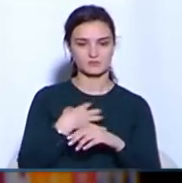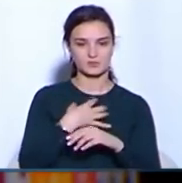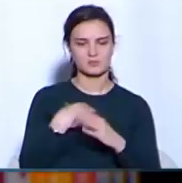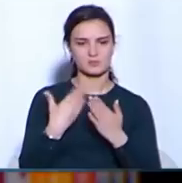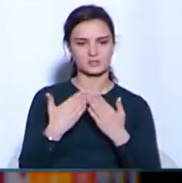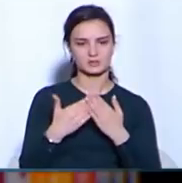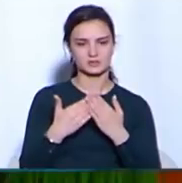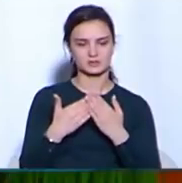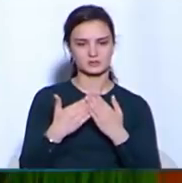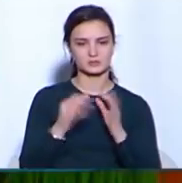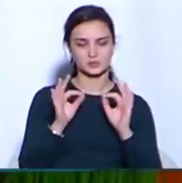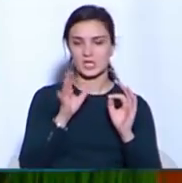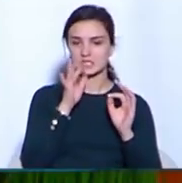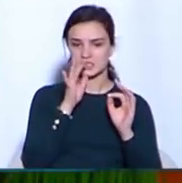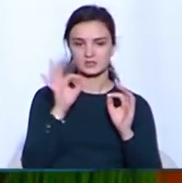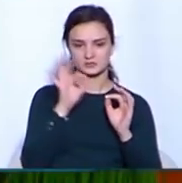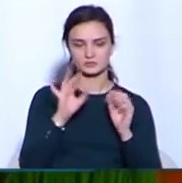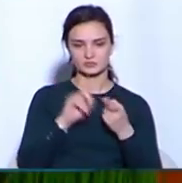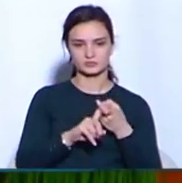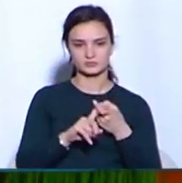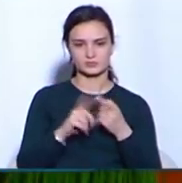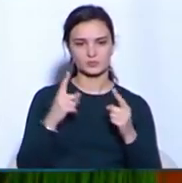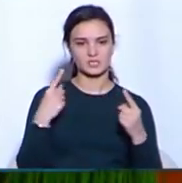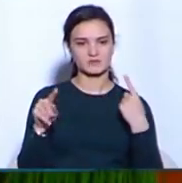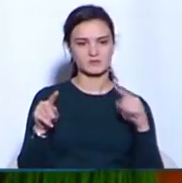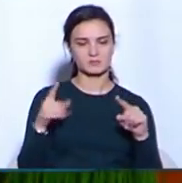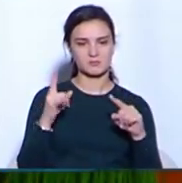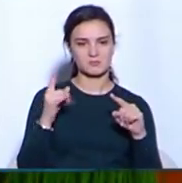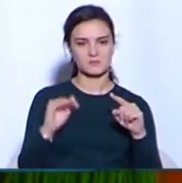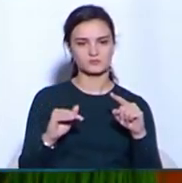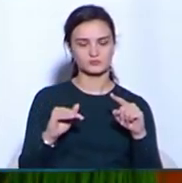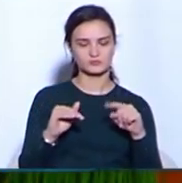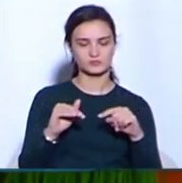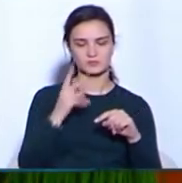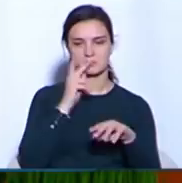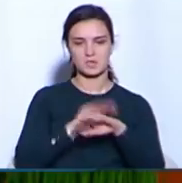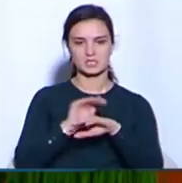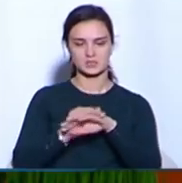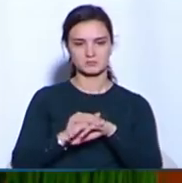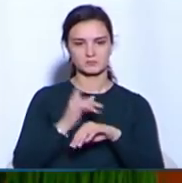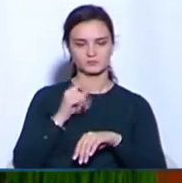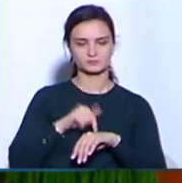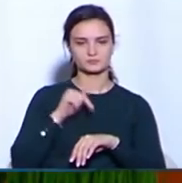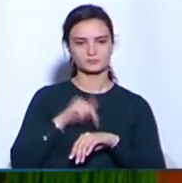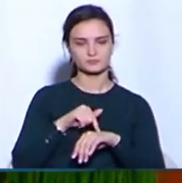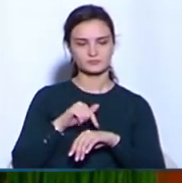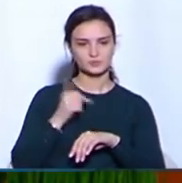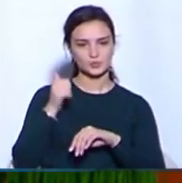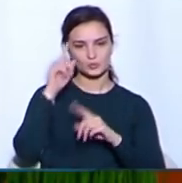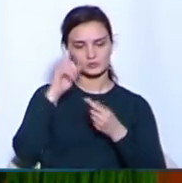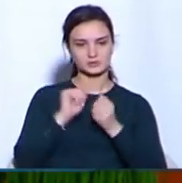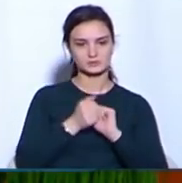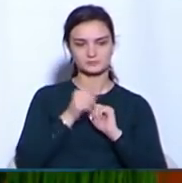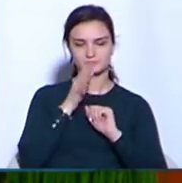მაგალითად, აი მოდით სწორედ ასაკობრივ ჭრილში ვთქვათ, რატომ განსხვავდება ბავშვის რეაქცია ფაქტებზე, იგივე როგორ აღიბეჭდება